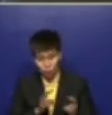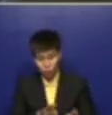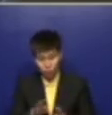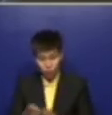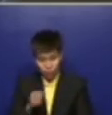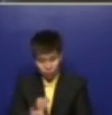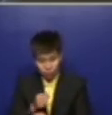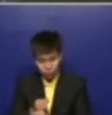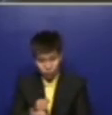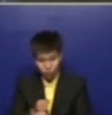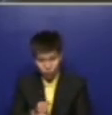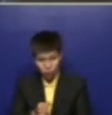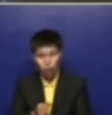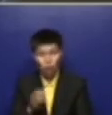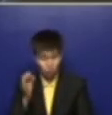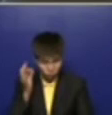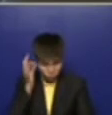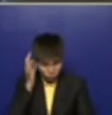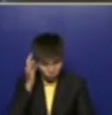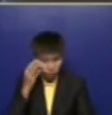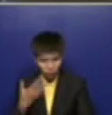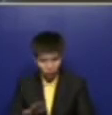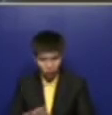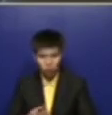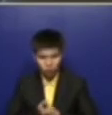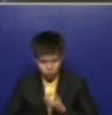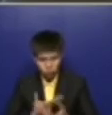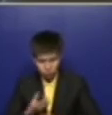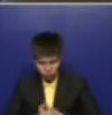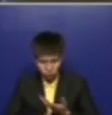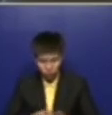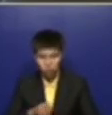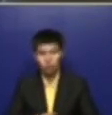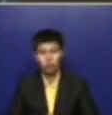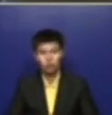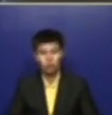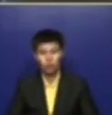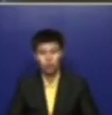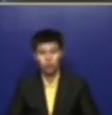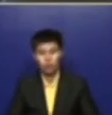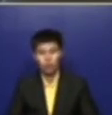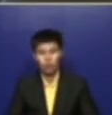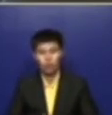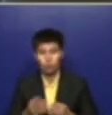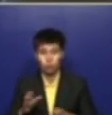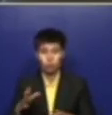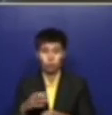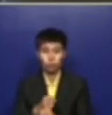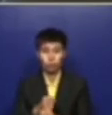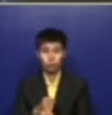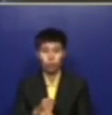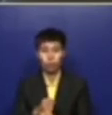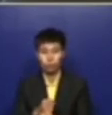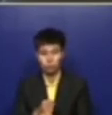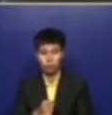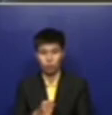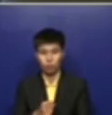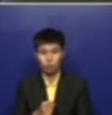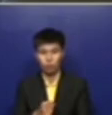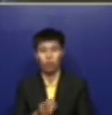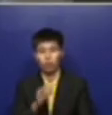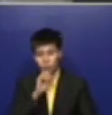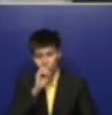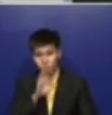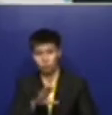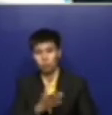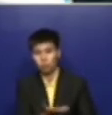รับฟังแล้วก็คงจะเสนอข้อคิดเห็นไปยังรัฐบาลนะครับโดยสรุปแล้วนะกราบเรียนท่านประธานและท่านสมาชิกครั้งหนึ่งว่ารั